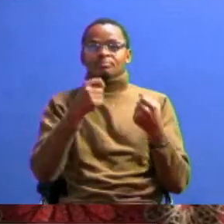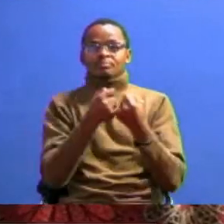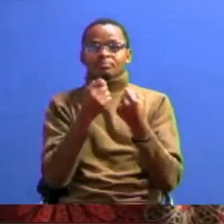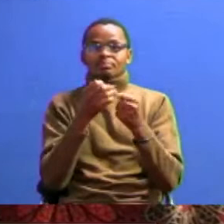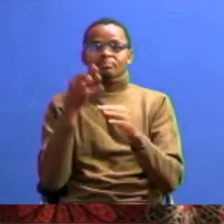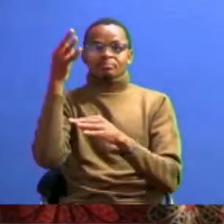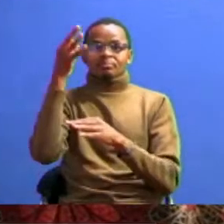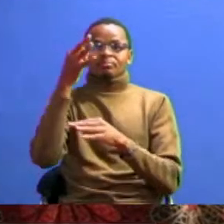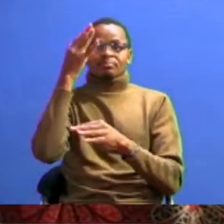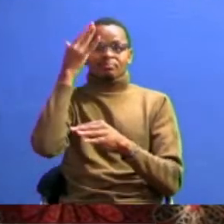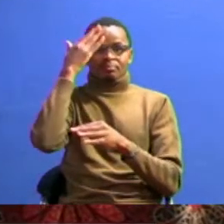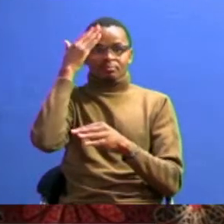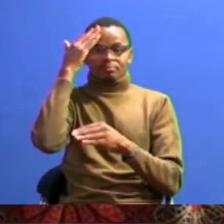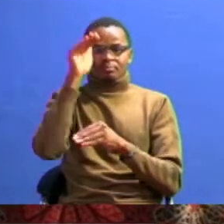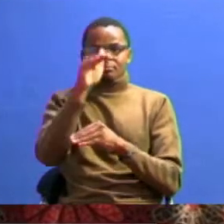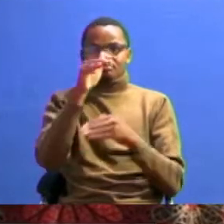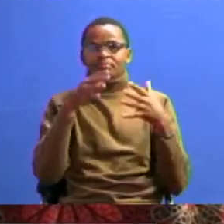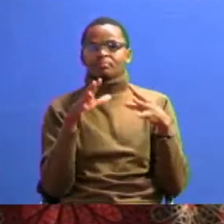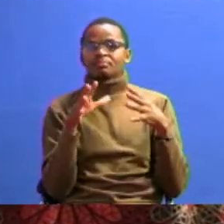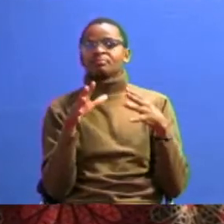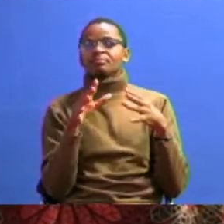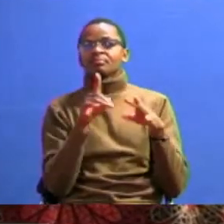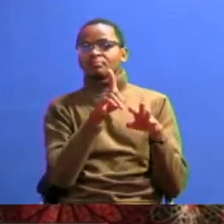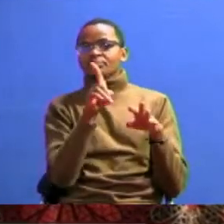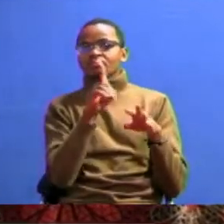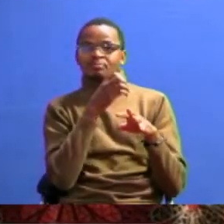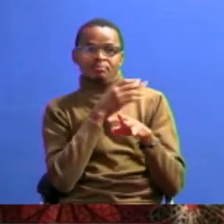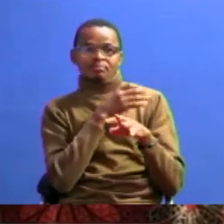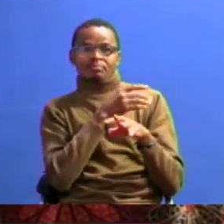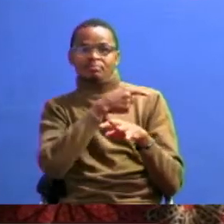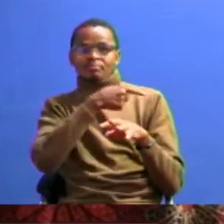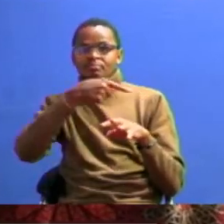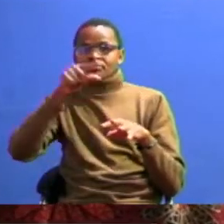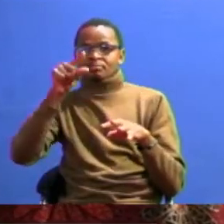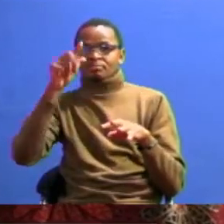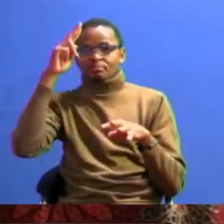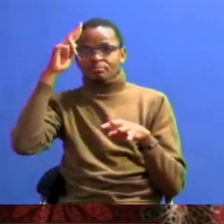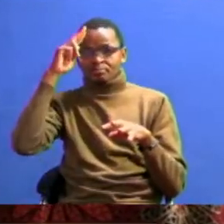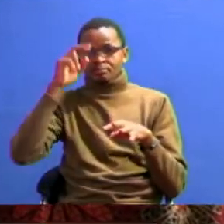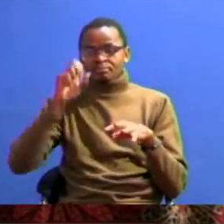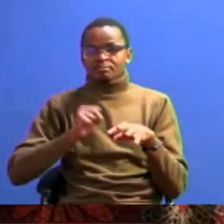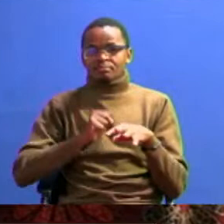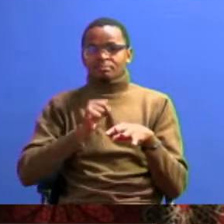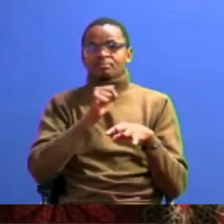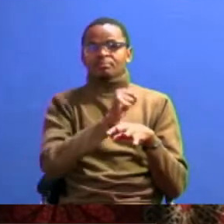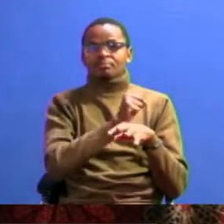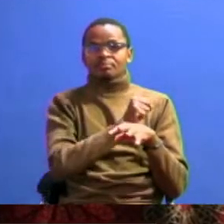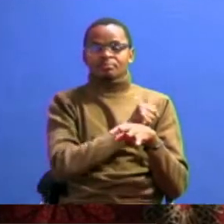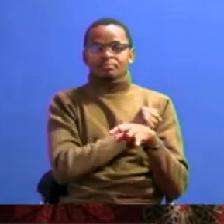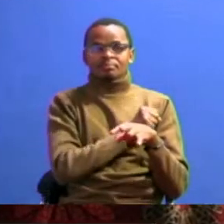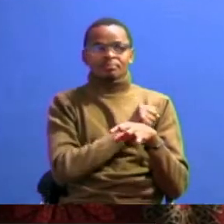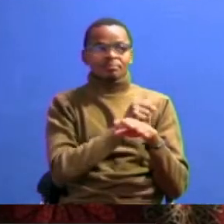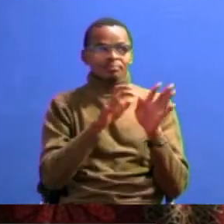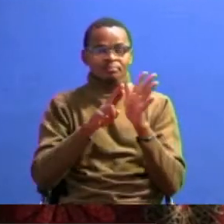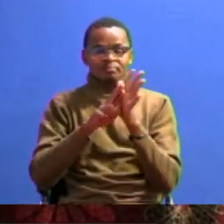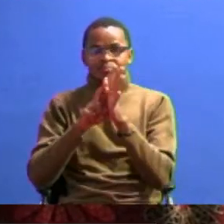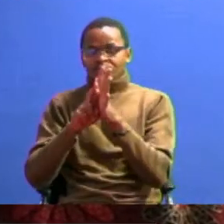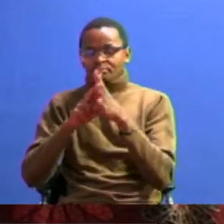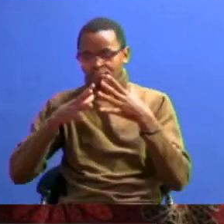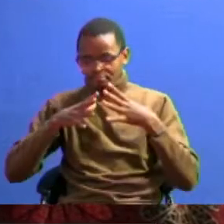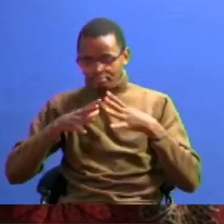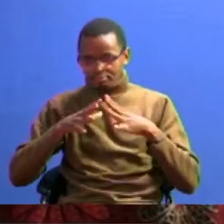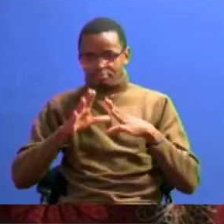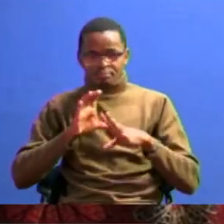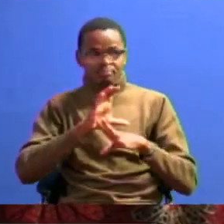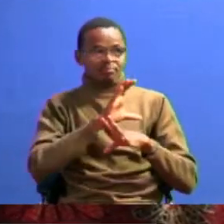Unajua tunataka kuuliza raia pia wale wanaogopa kwenda kwa polisi. Senator ni wawakilishi wa wananchi. Kwa hivyo kamati yao